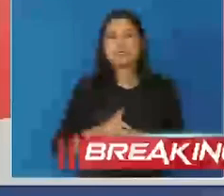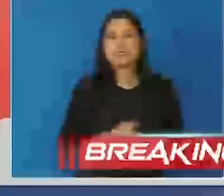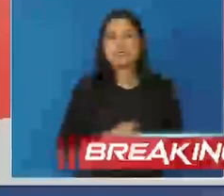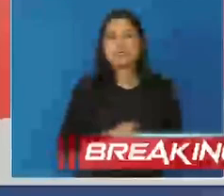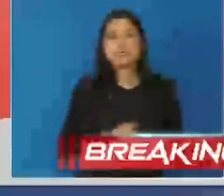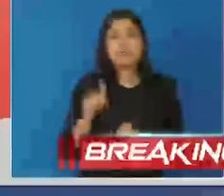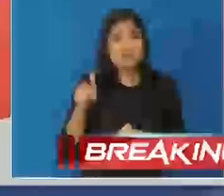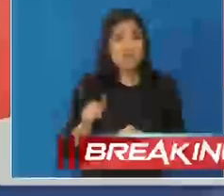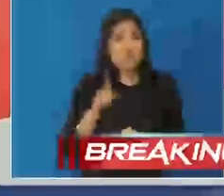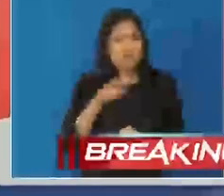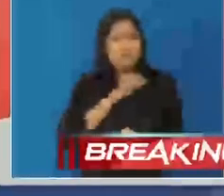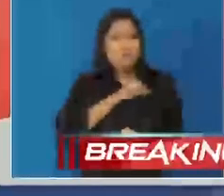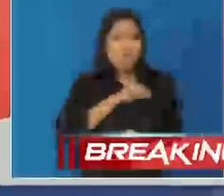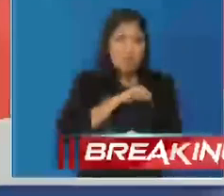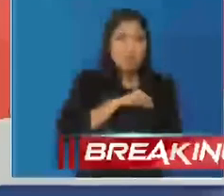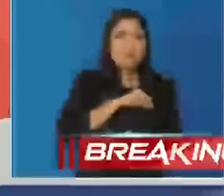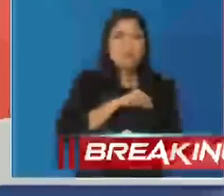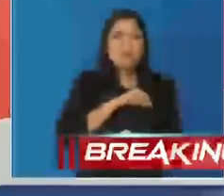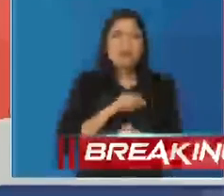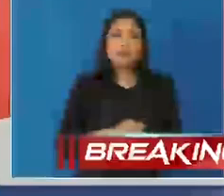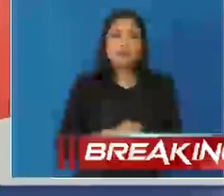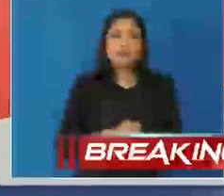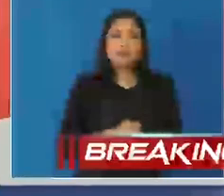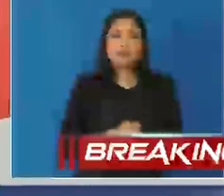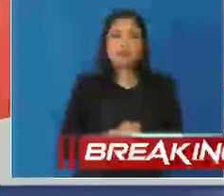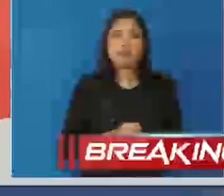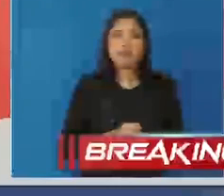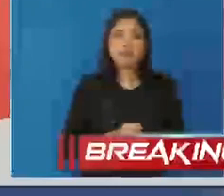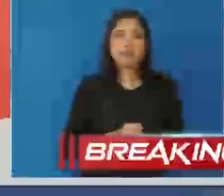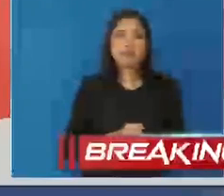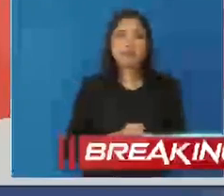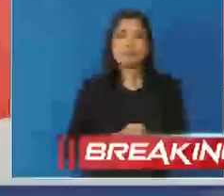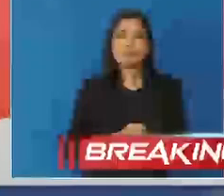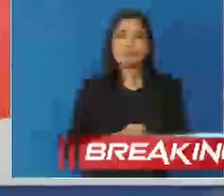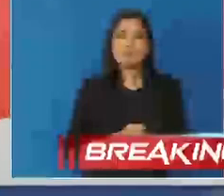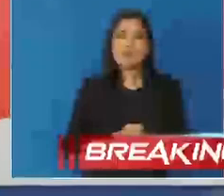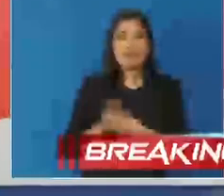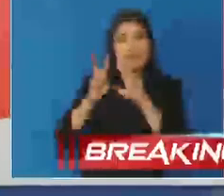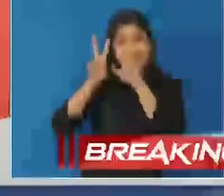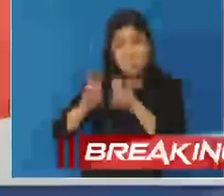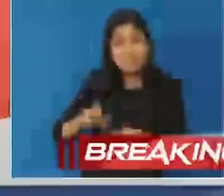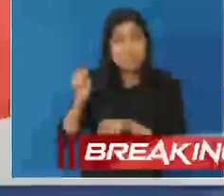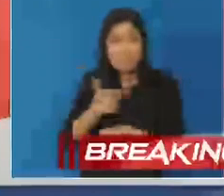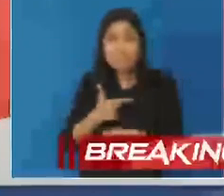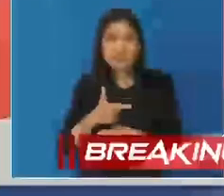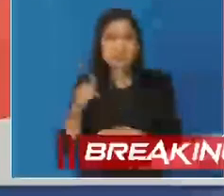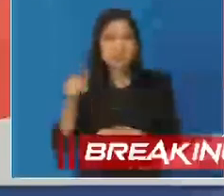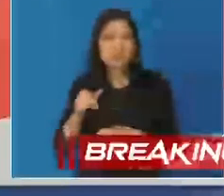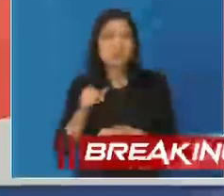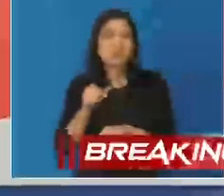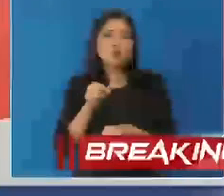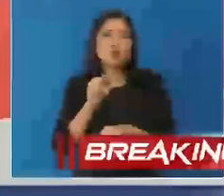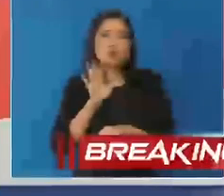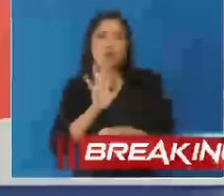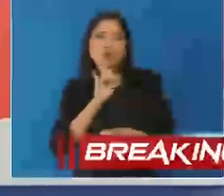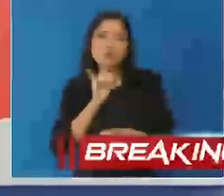di dalam kaitan dengan pressing Sudah barang tentu rapid test bukan untuk menegakkan